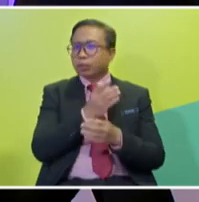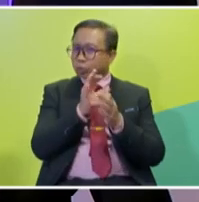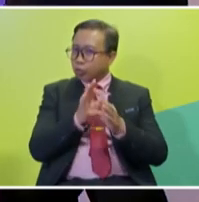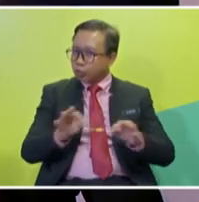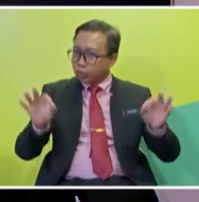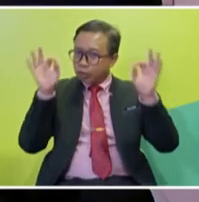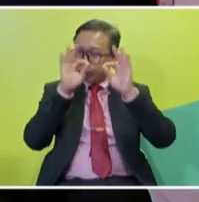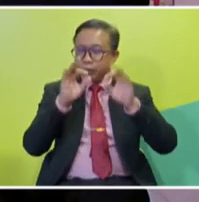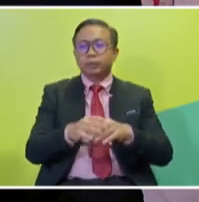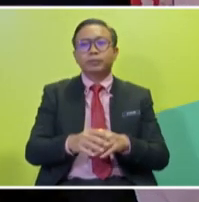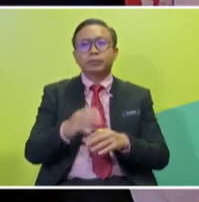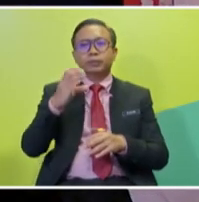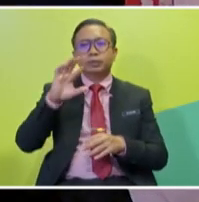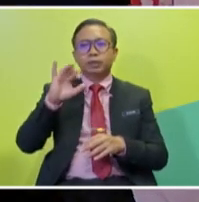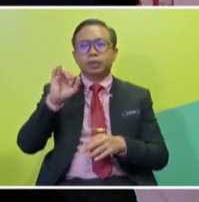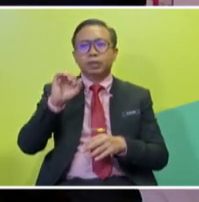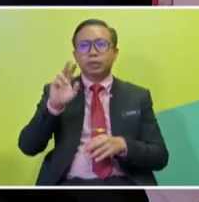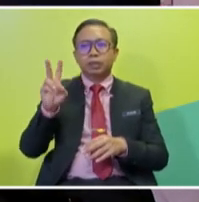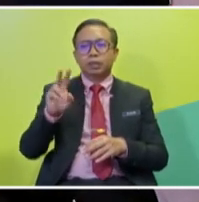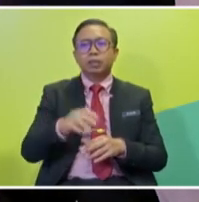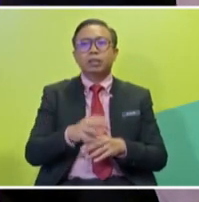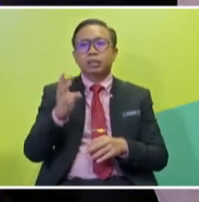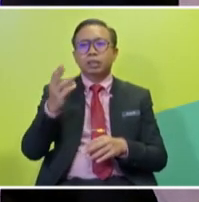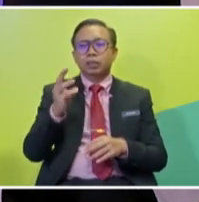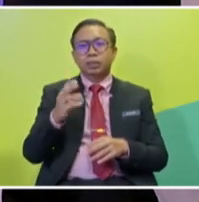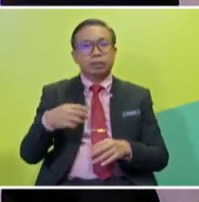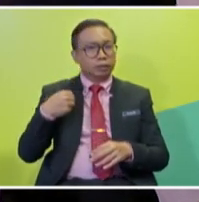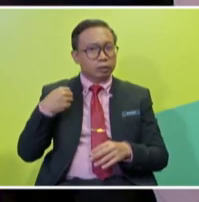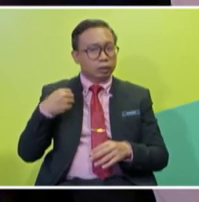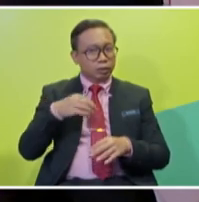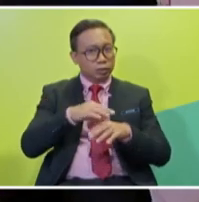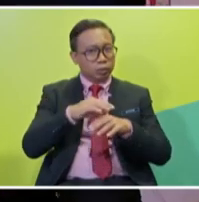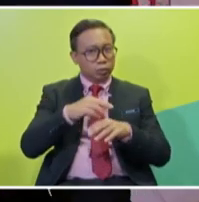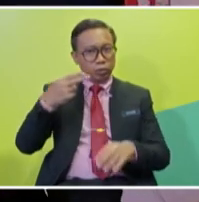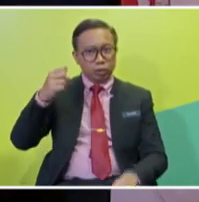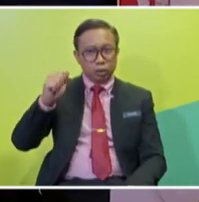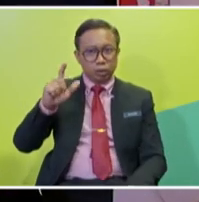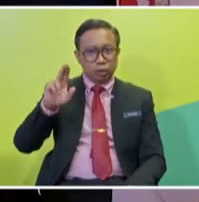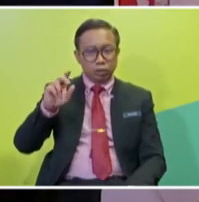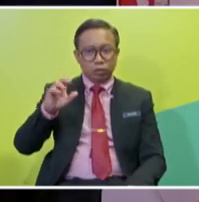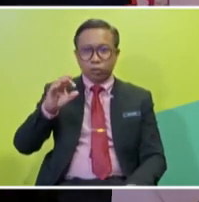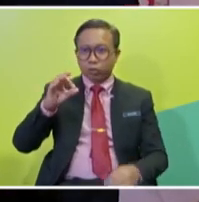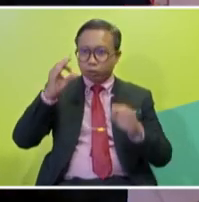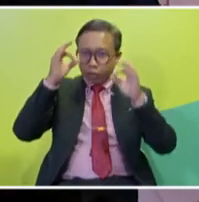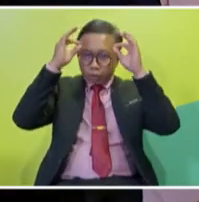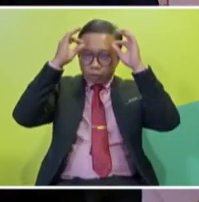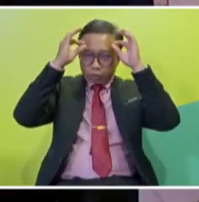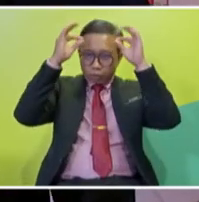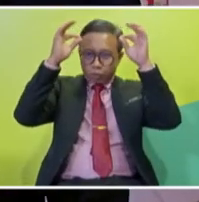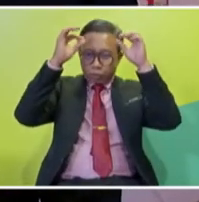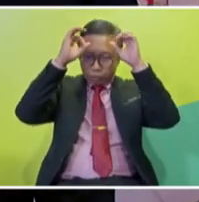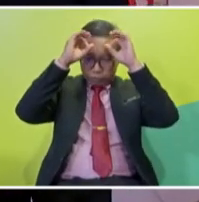dengan ciri-ciri 16 ini Sisi sirip berbulu halus cuma sesungut kita tak bincang panjang tapi sesungut